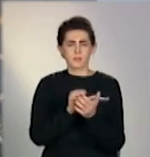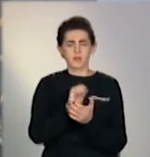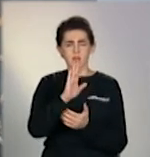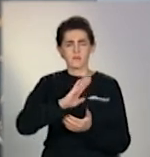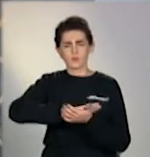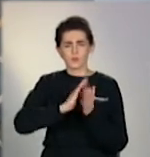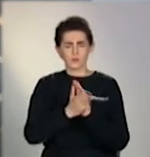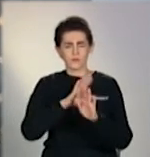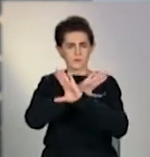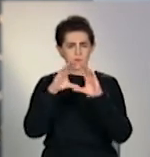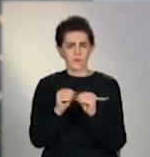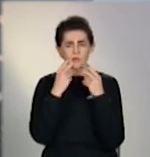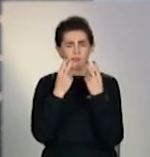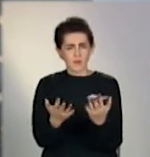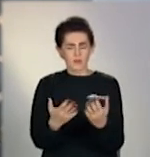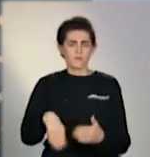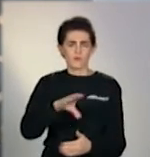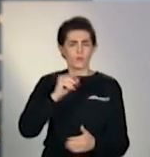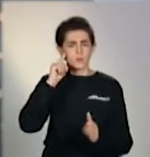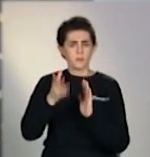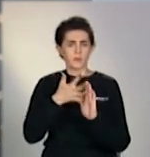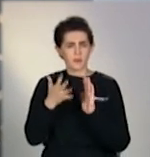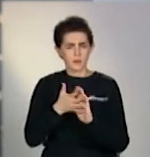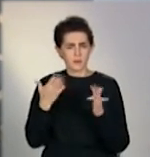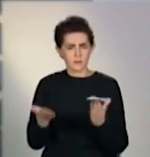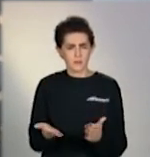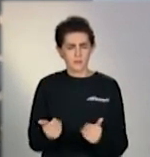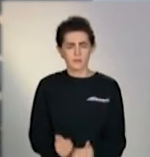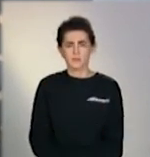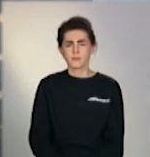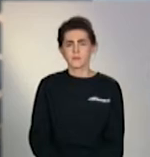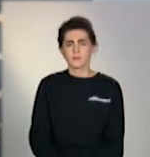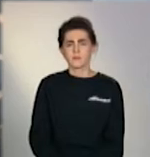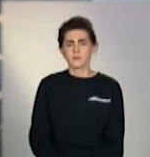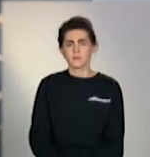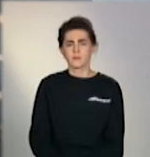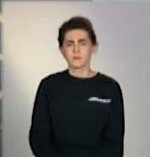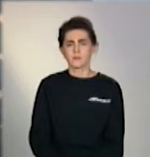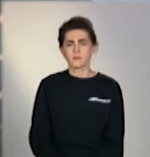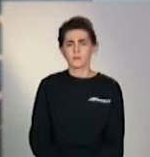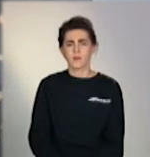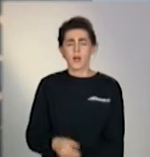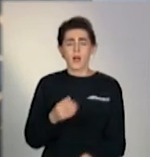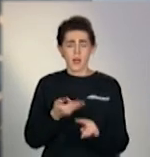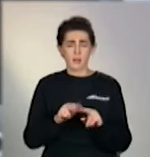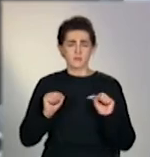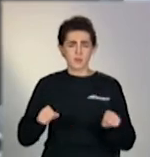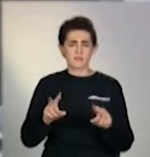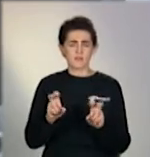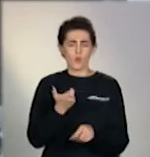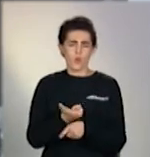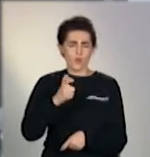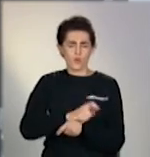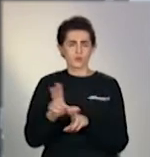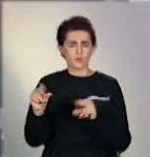все видно, вот, и все понятно. Вот. Так что можно сказать, что они очень счастливые. Ще